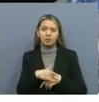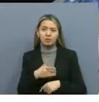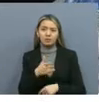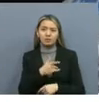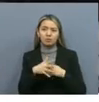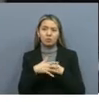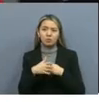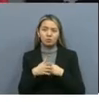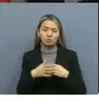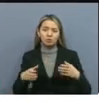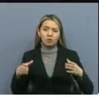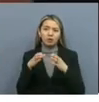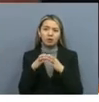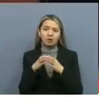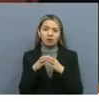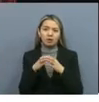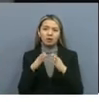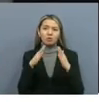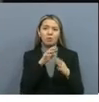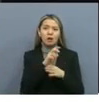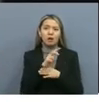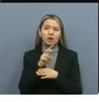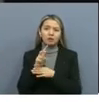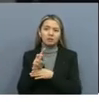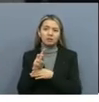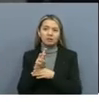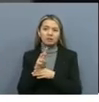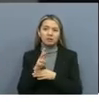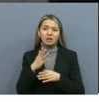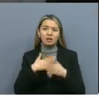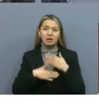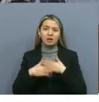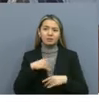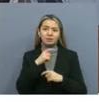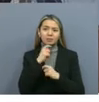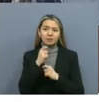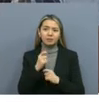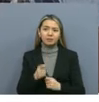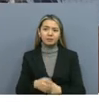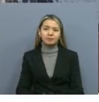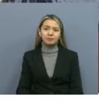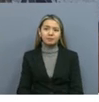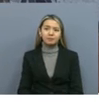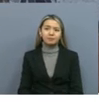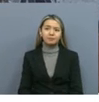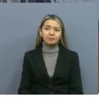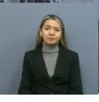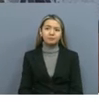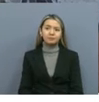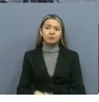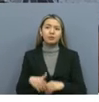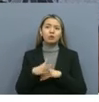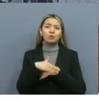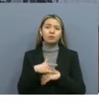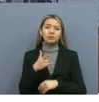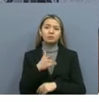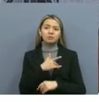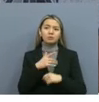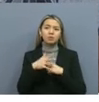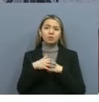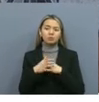Көкшетау» еріктілер тобы үй-үйді аралап балаларға базарлық үлестірді. Спасибо большое волонтерам. Доброе сердце